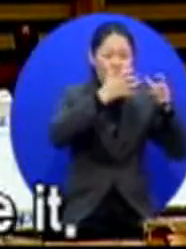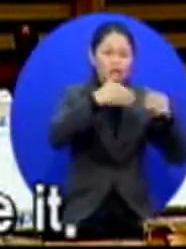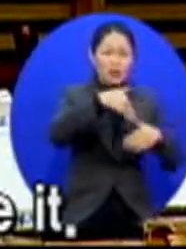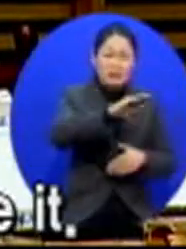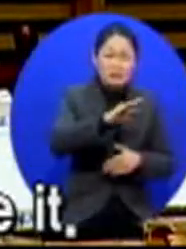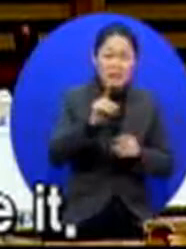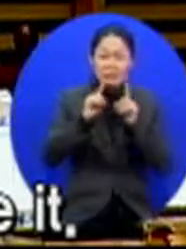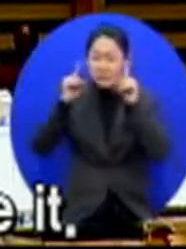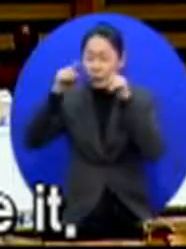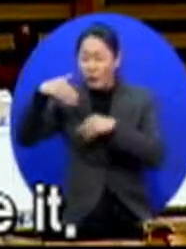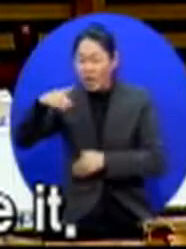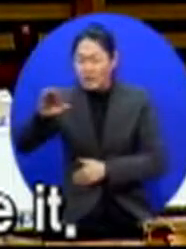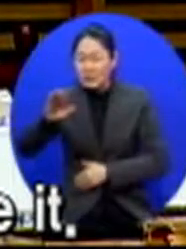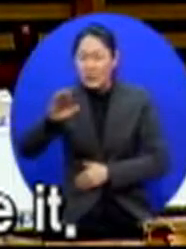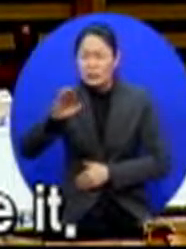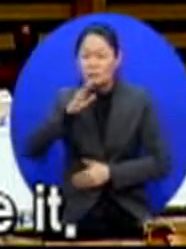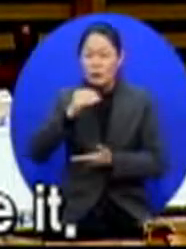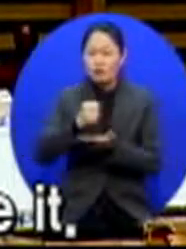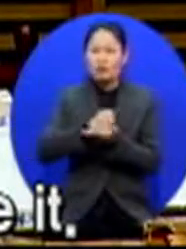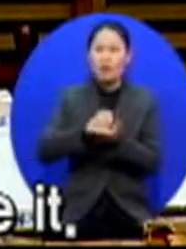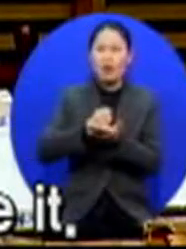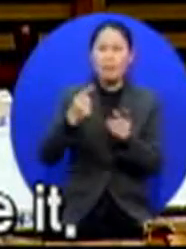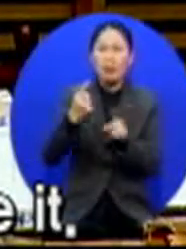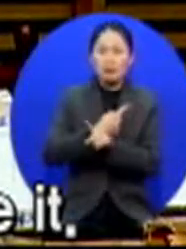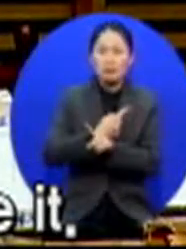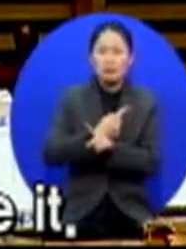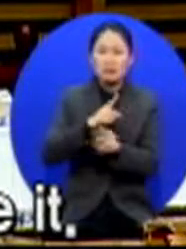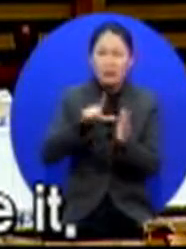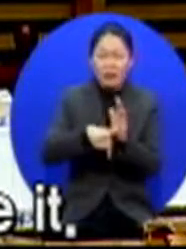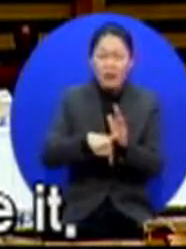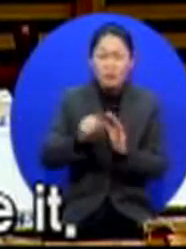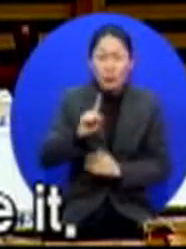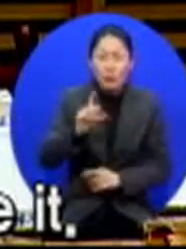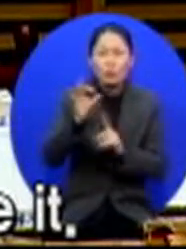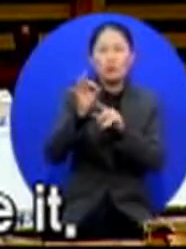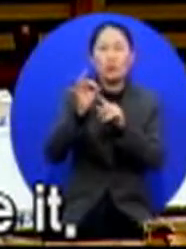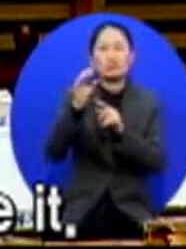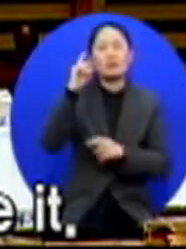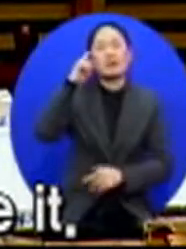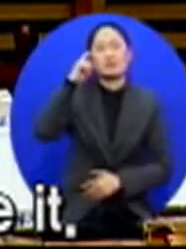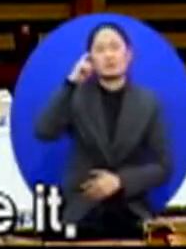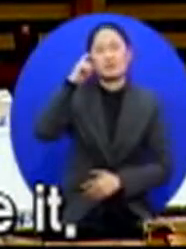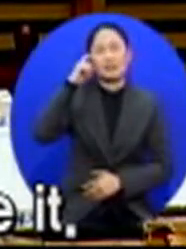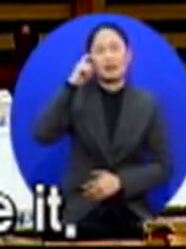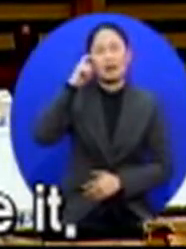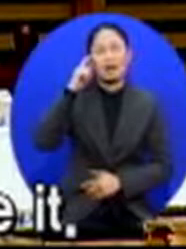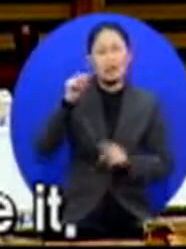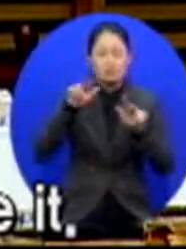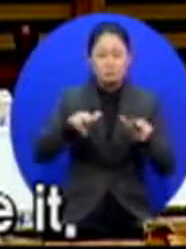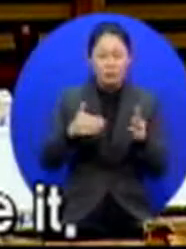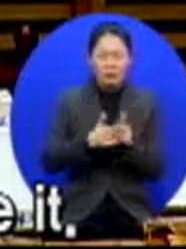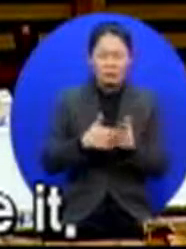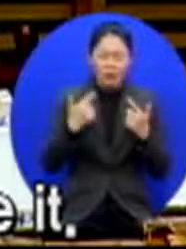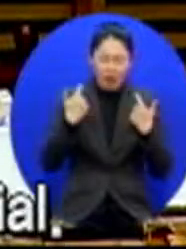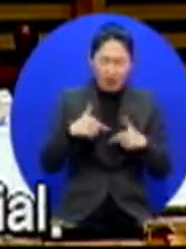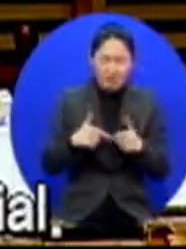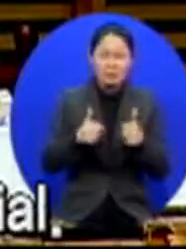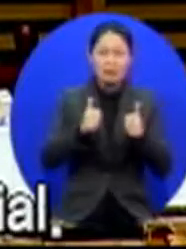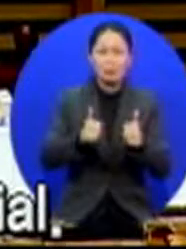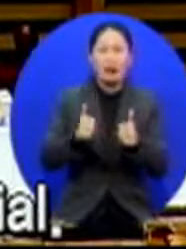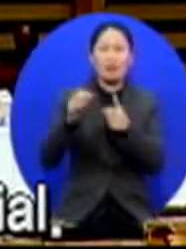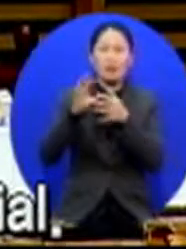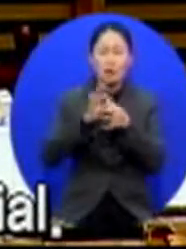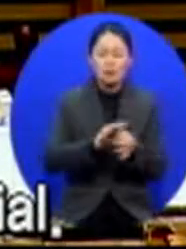은 그 순간에 돈 생각에 따는 거 있죠 늘 그 동안의 재판 하면서